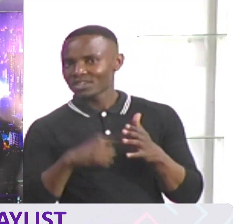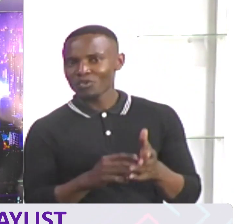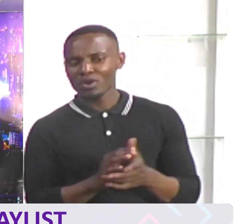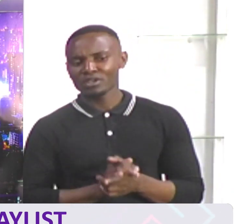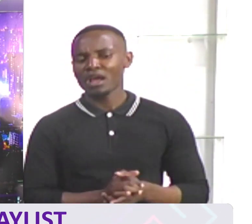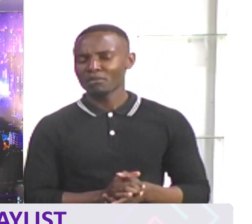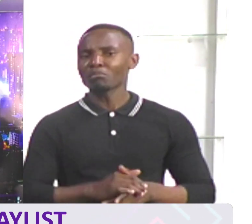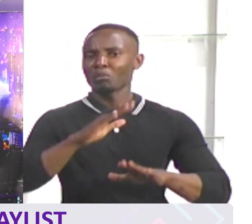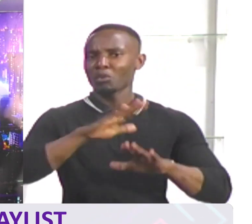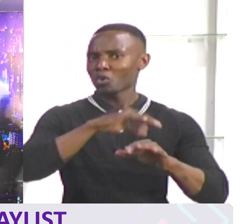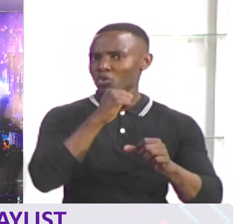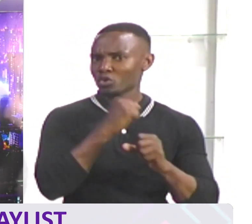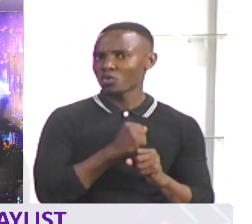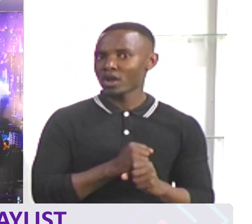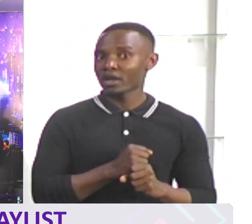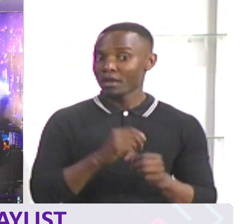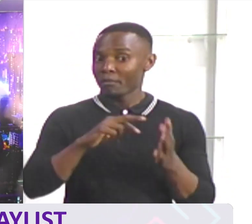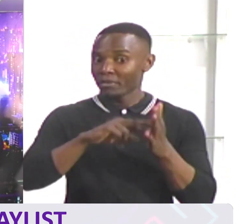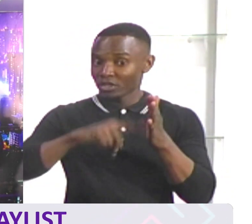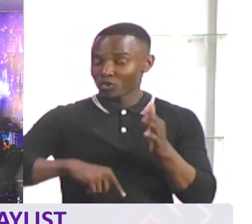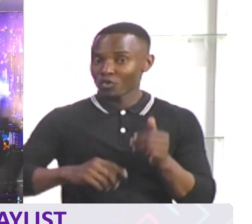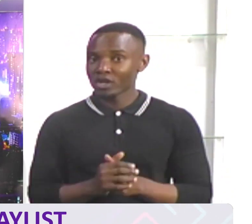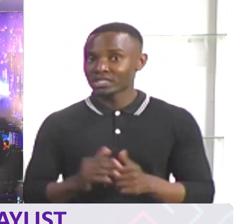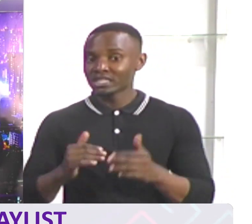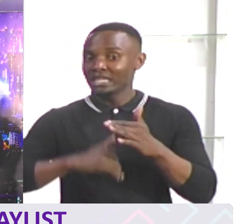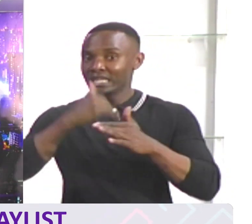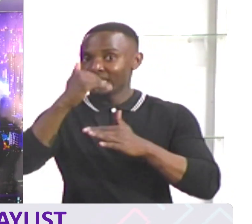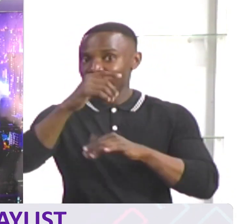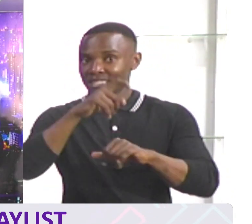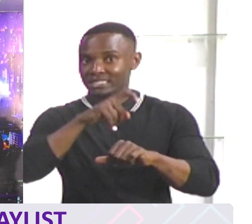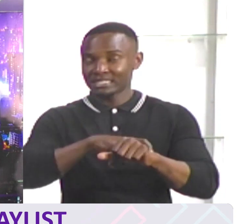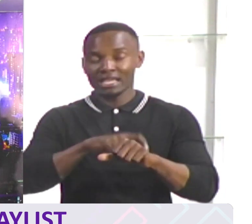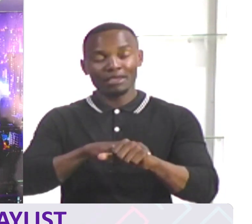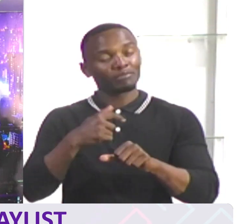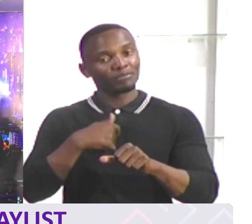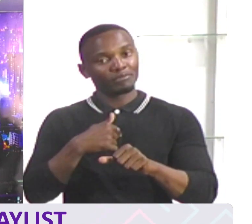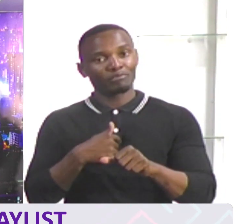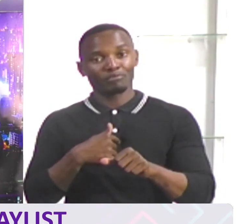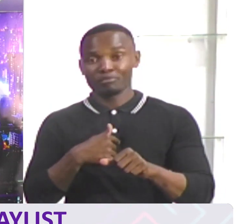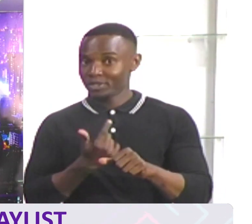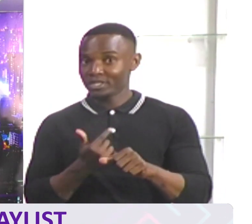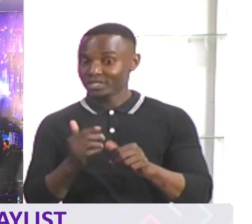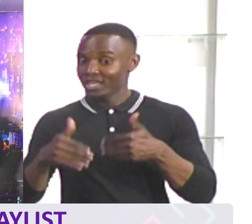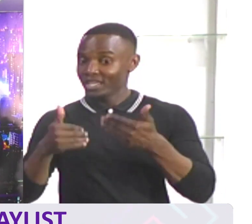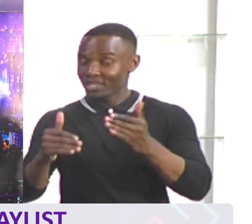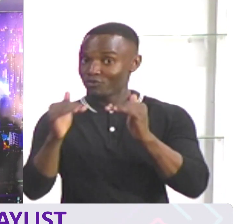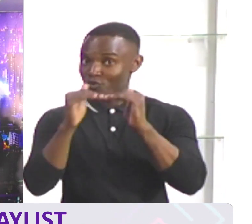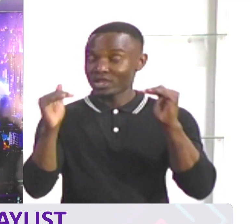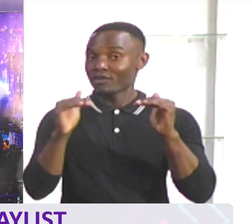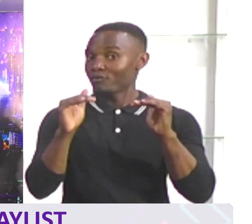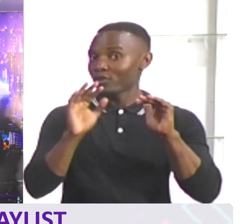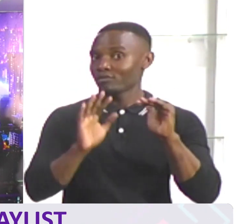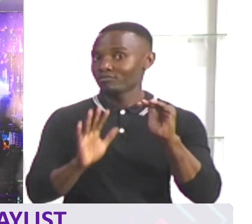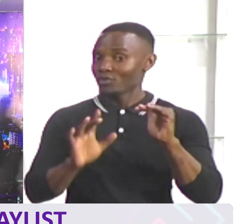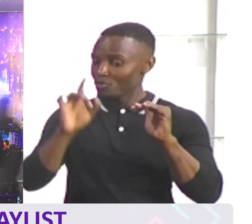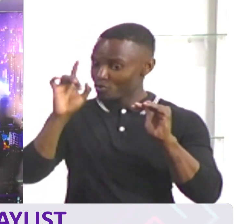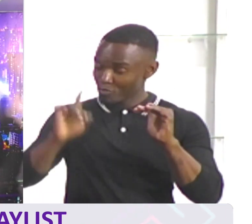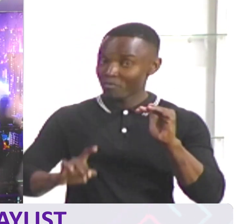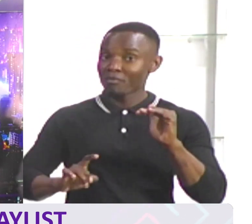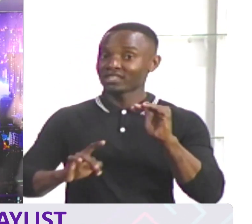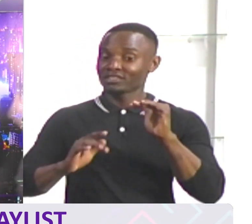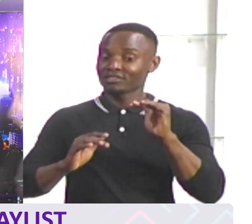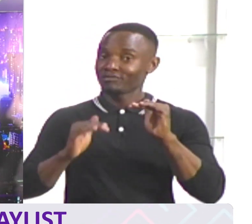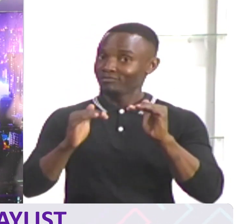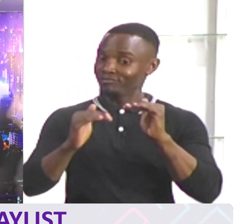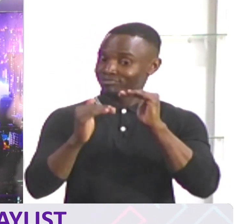This is good job. Ina maana next time mtu wangu nishakokia. Nishakokia level of standard mtu wangu. Lazima nicheze na hiyo.